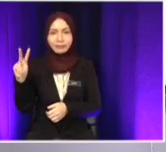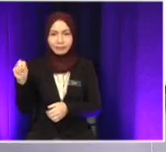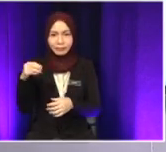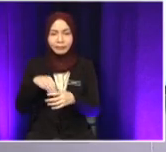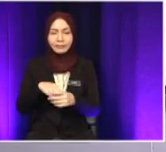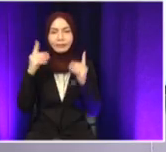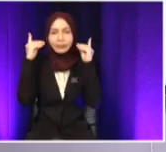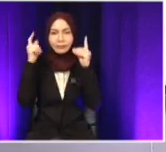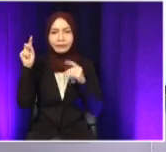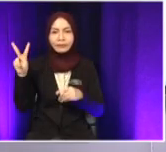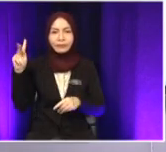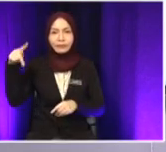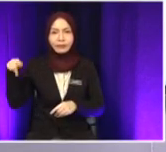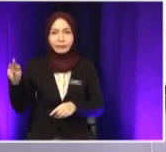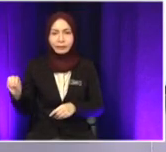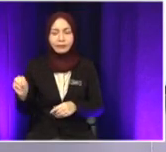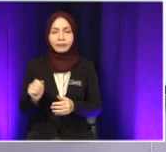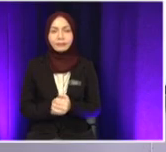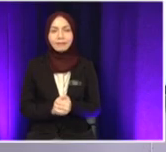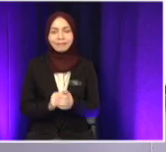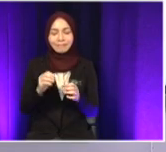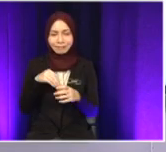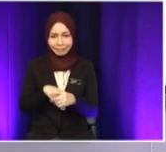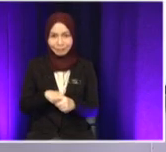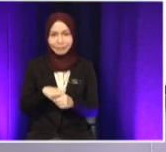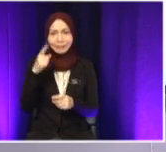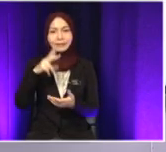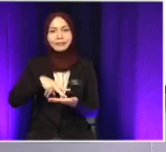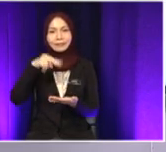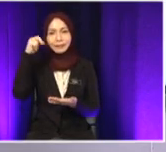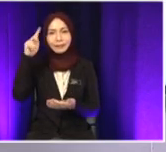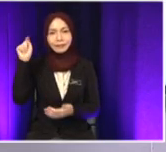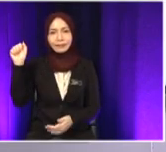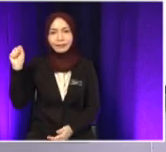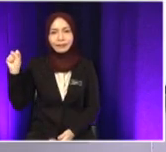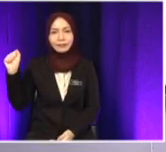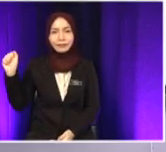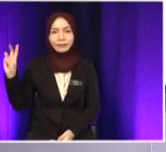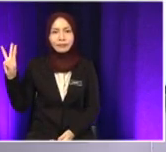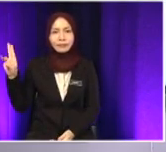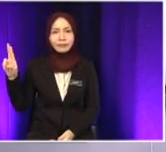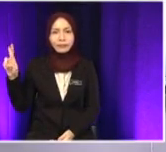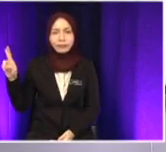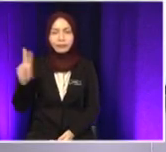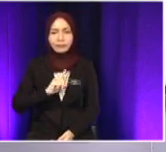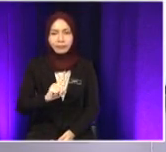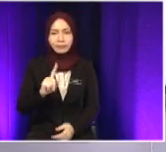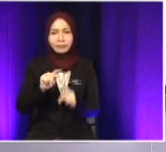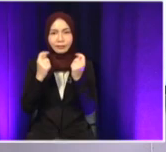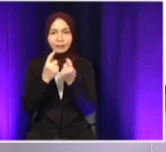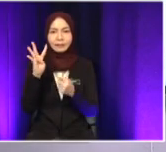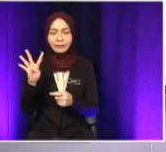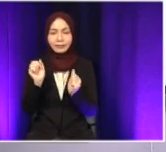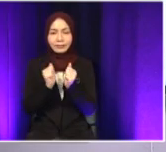slot menengah atas segala macam pelajaran tasawuf Islam tingkatan empat bersama dengan kita Pada hari ini Ustadzah Haji dalam